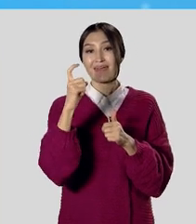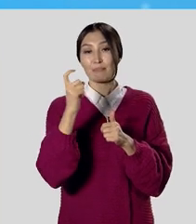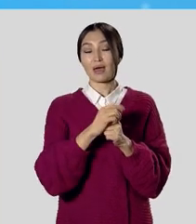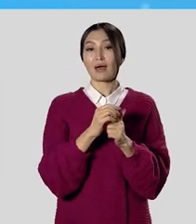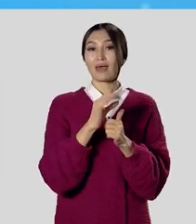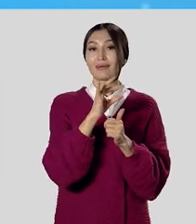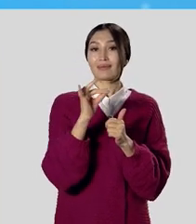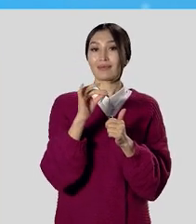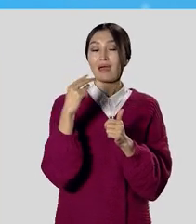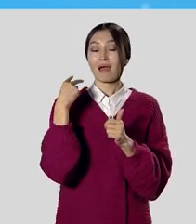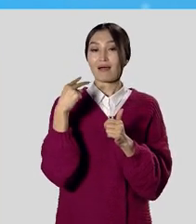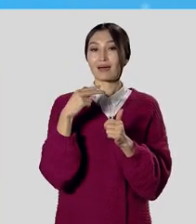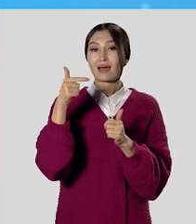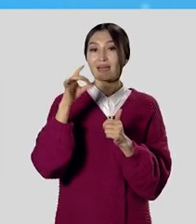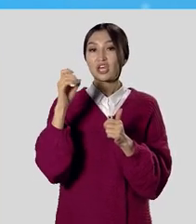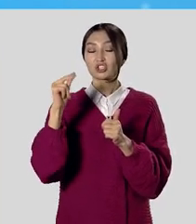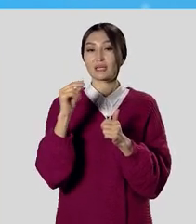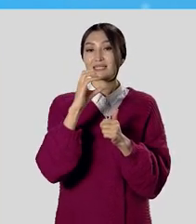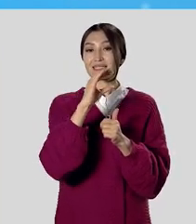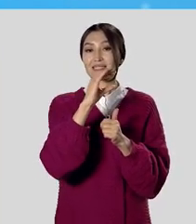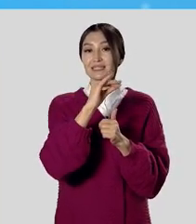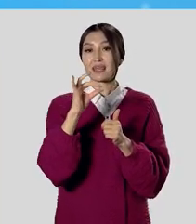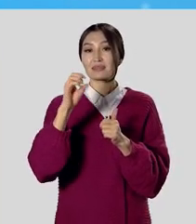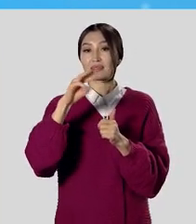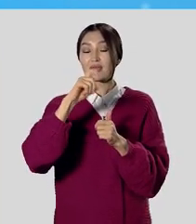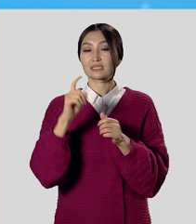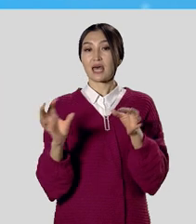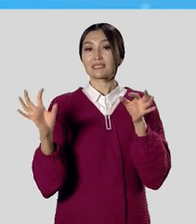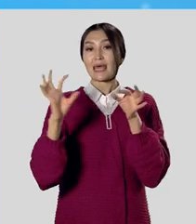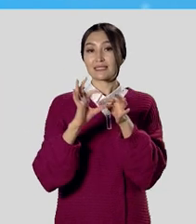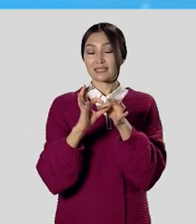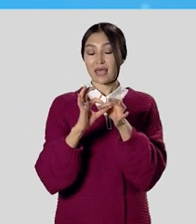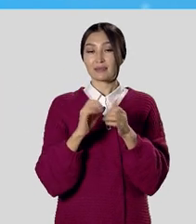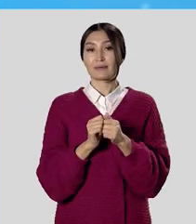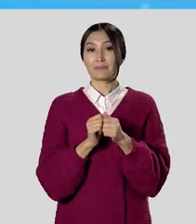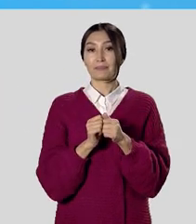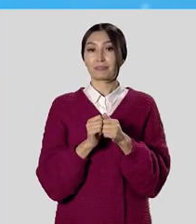и греческого «синтезис» – соединение, сочетание.